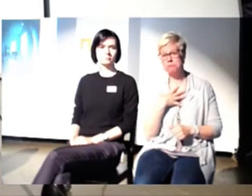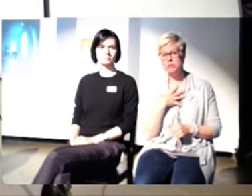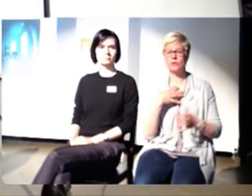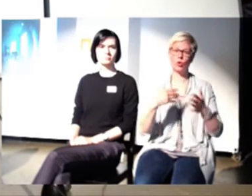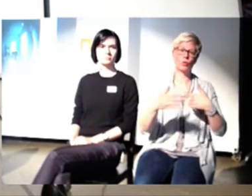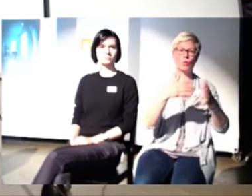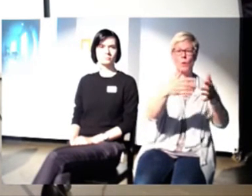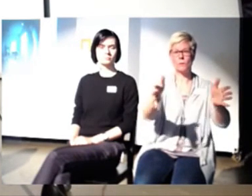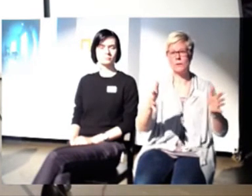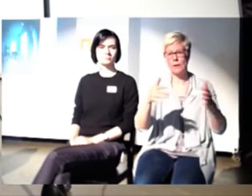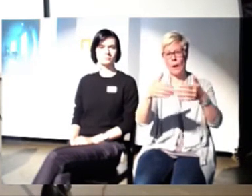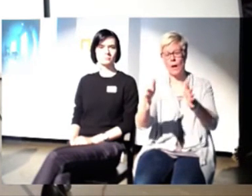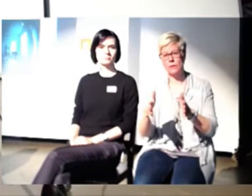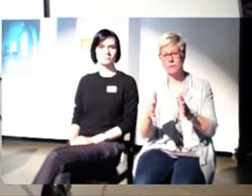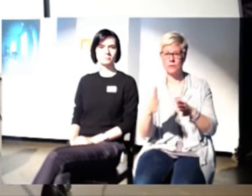varmaan jotain semmoista,